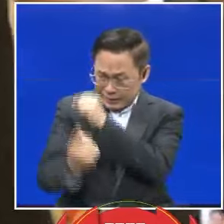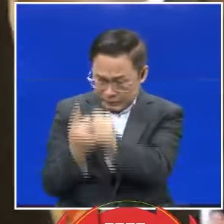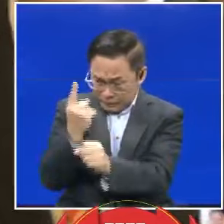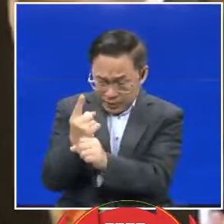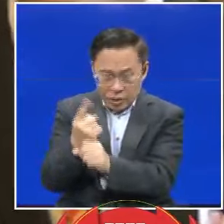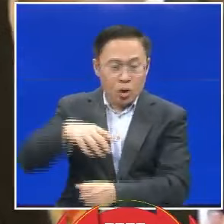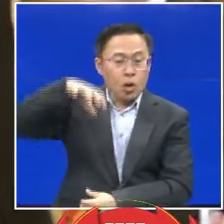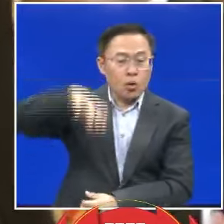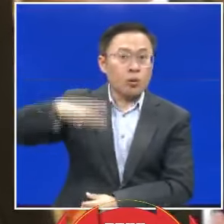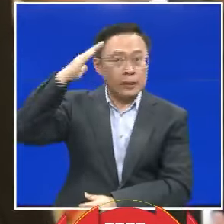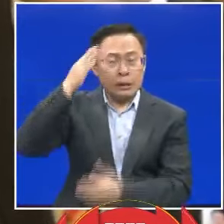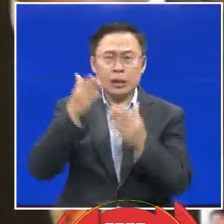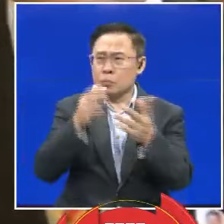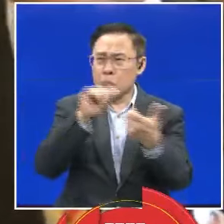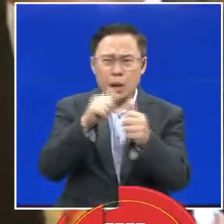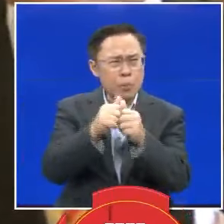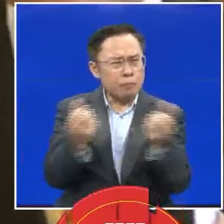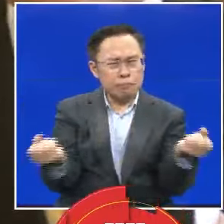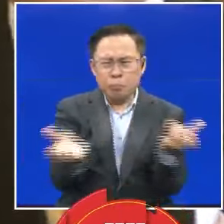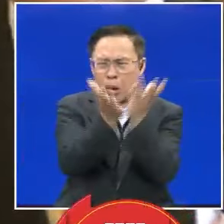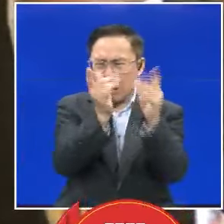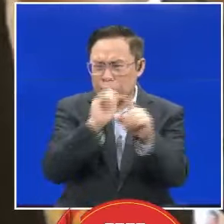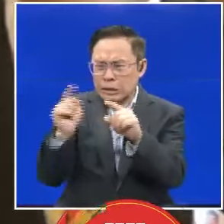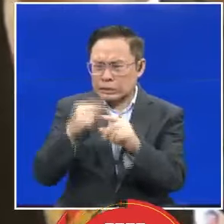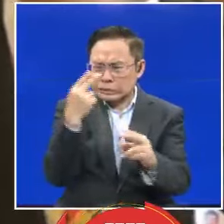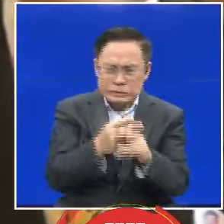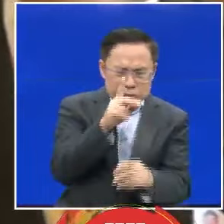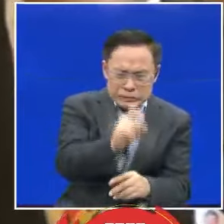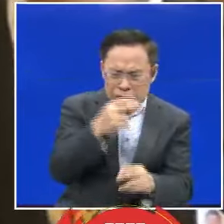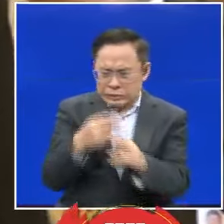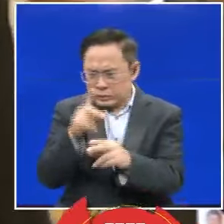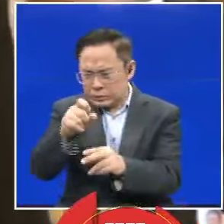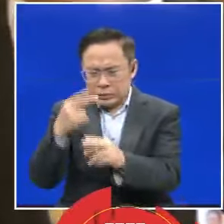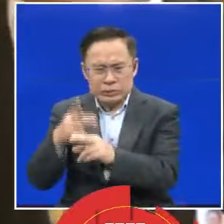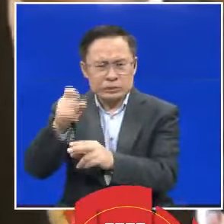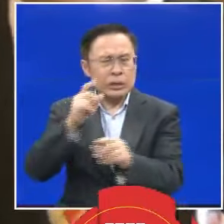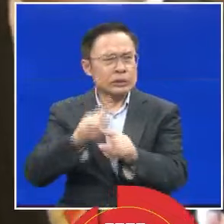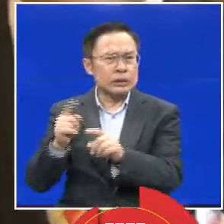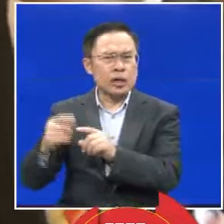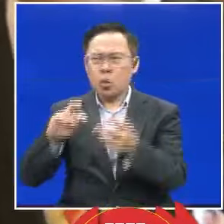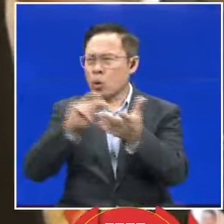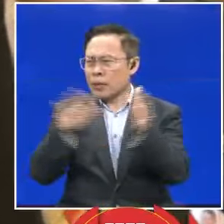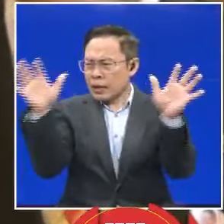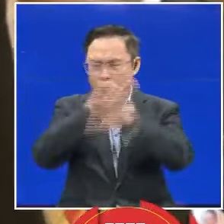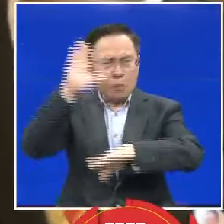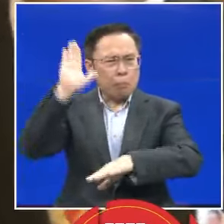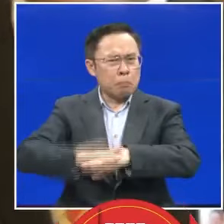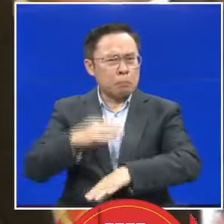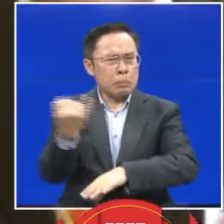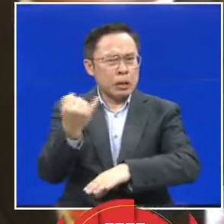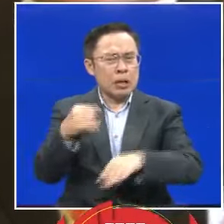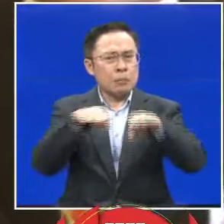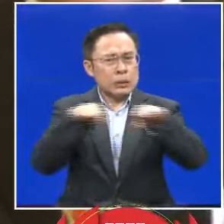ข่าวร้ายๆเยอะเหมือนเป็นการขาดมาตรฐานในการปฏิบัติงานหรือเปล่ามีหลายเหตุการณ์เกิดขึ้นคุณผู้ชมจำได้ไหมคะมีกรณีเรือหลวง